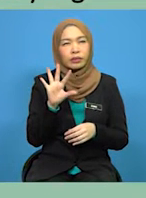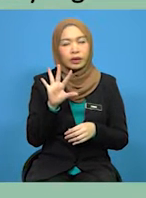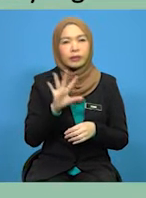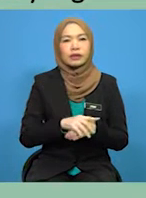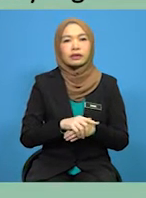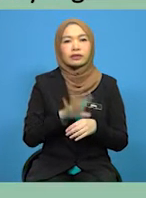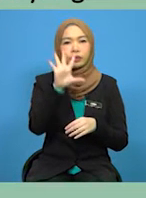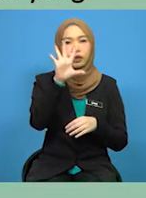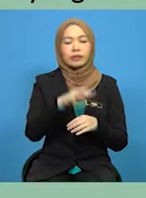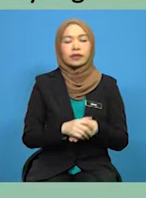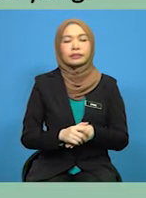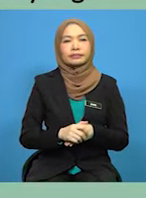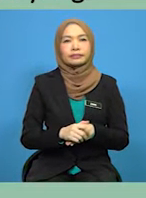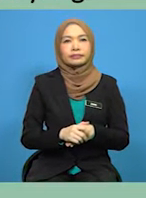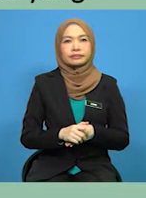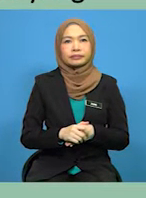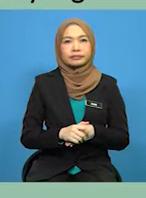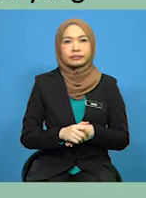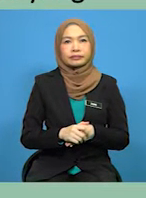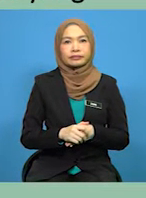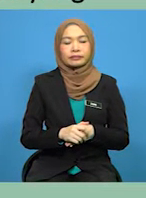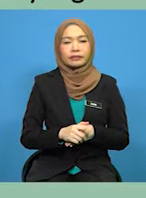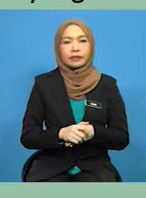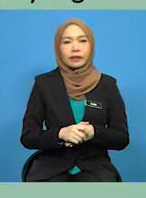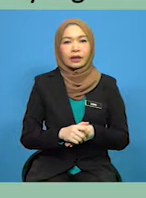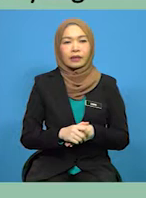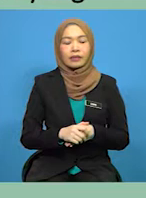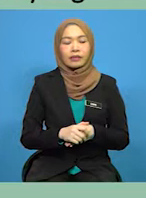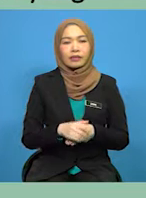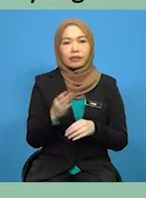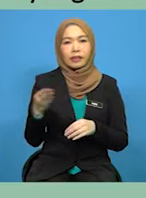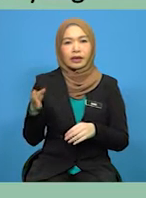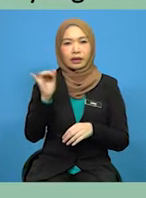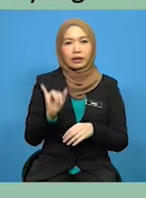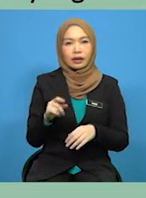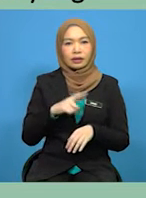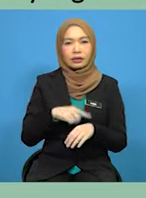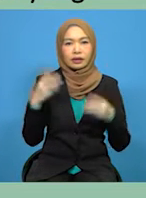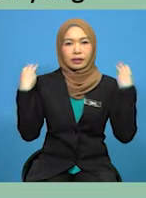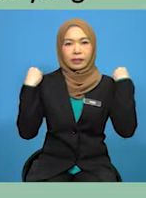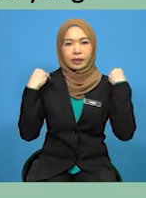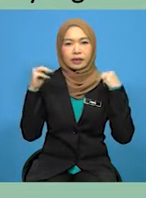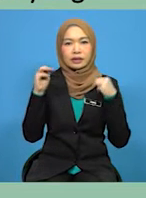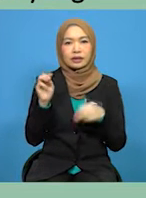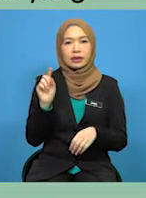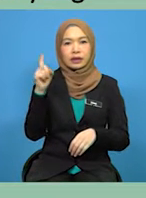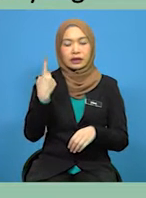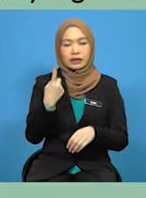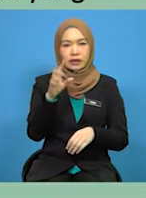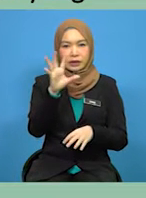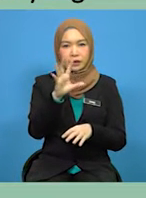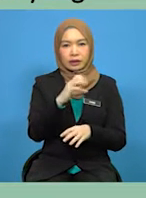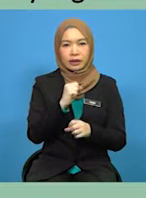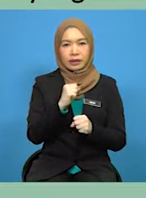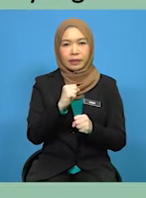tidak dipasarkan. Hanya barang yang dipasarkan sahaja dapat